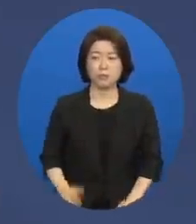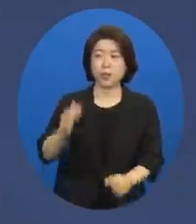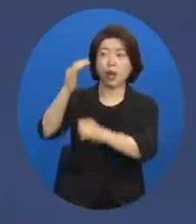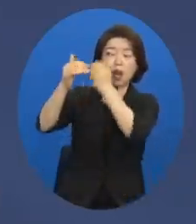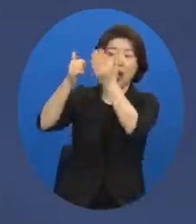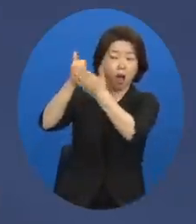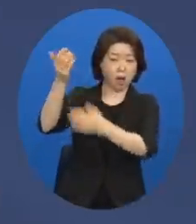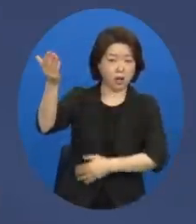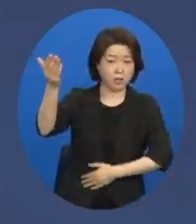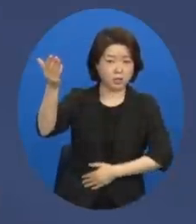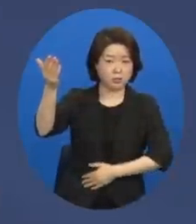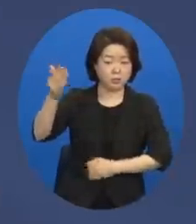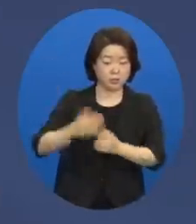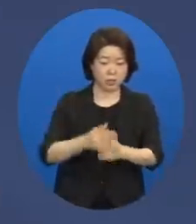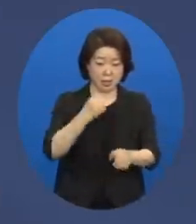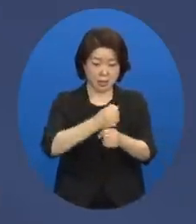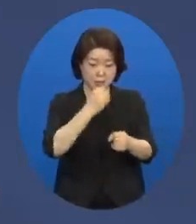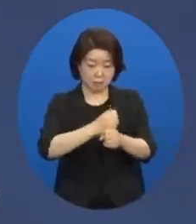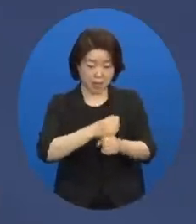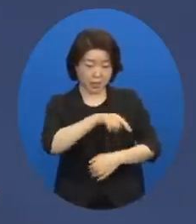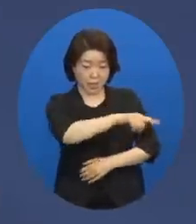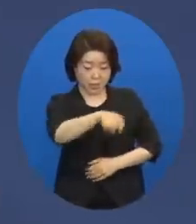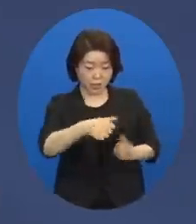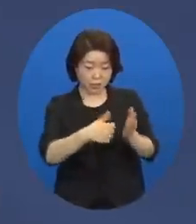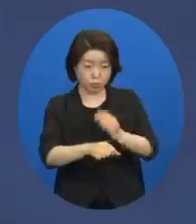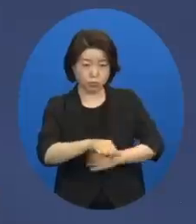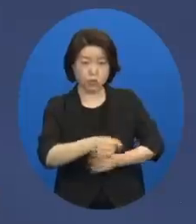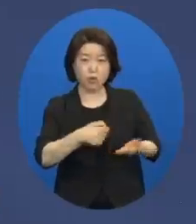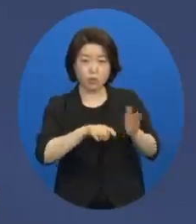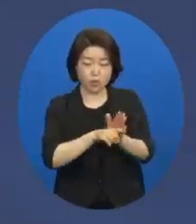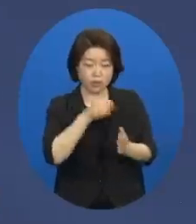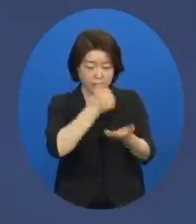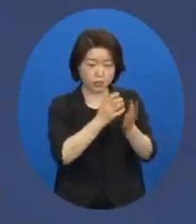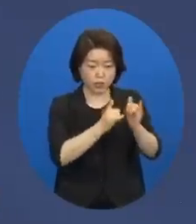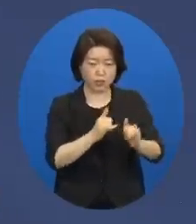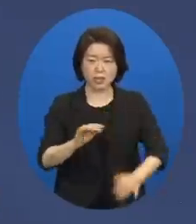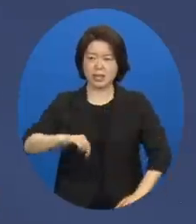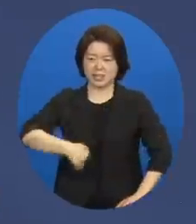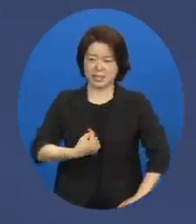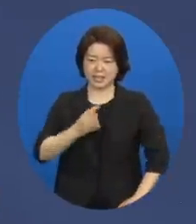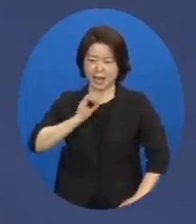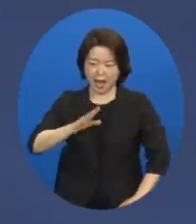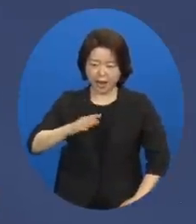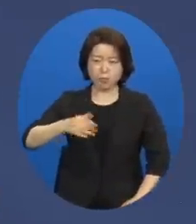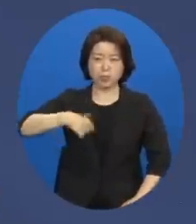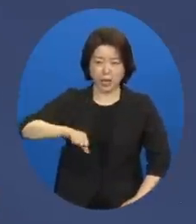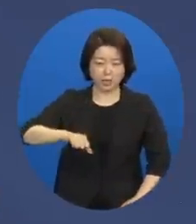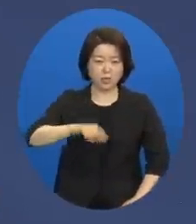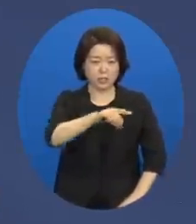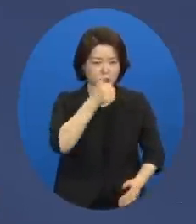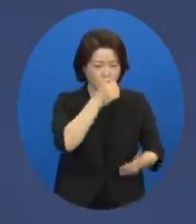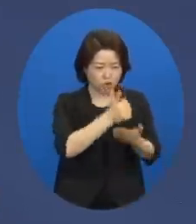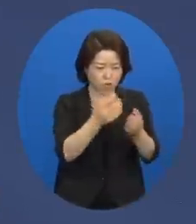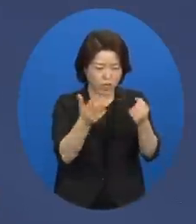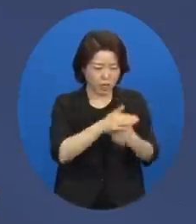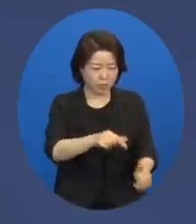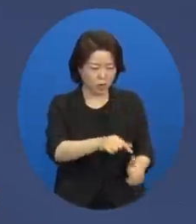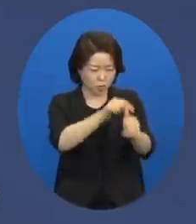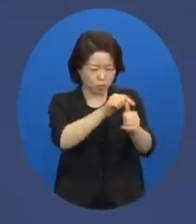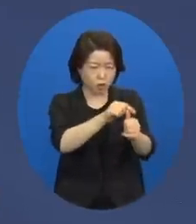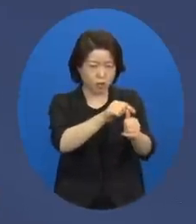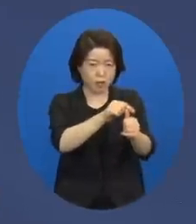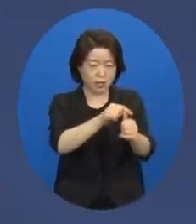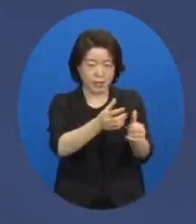하나님이 피조물인 죄인을 위해서 당신의 하나밖에 없는 아들을 그 죄 때문에 구원하시려고 그 아들을